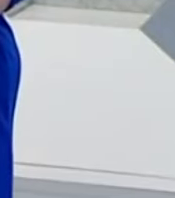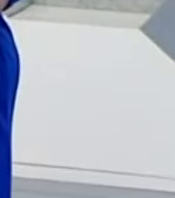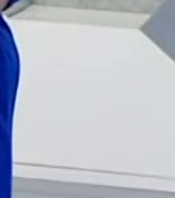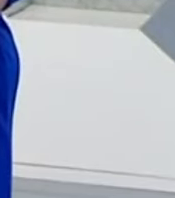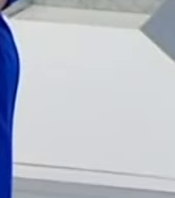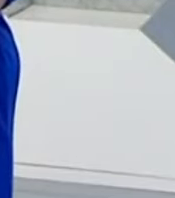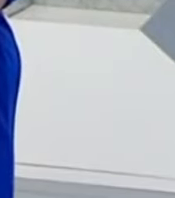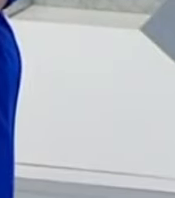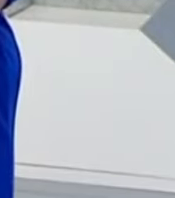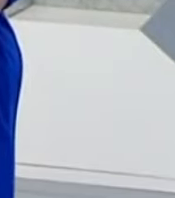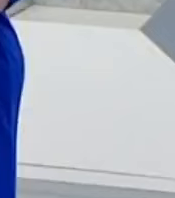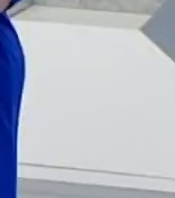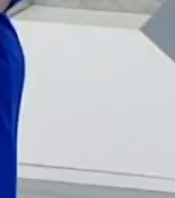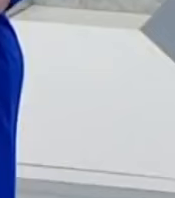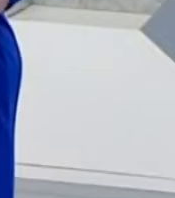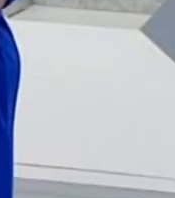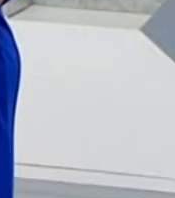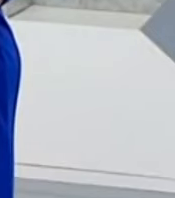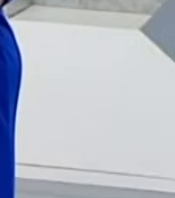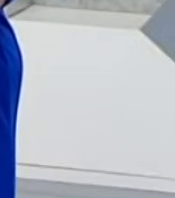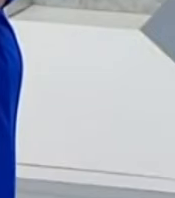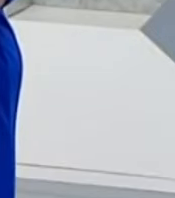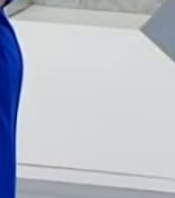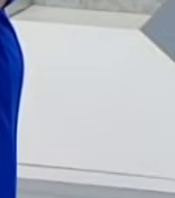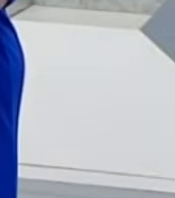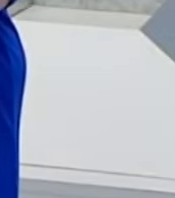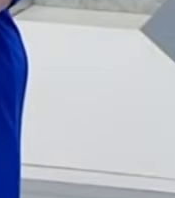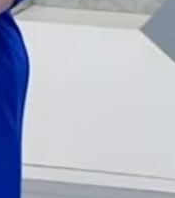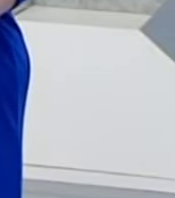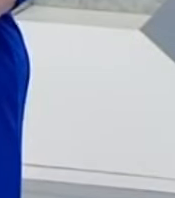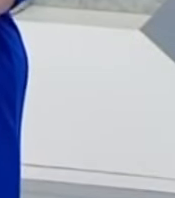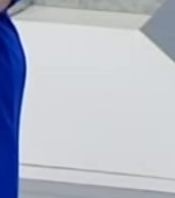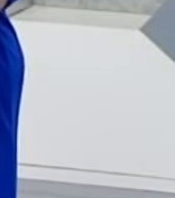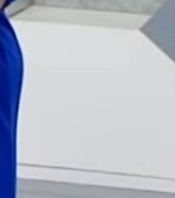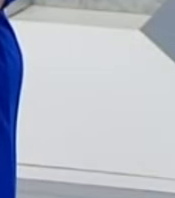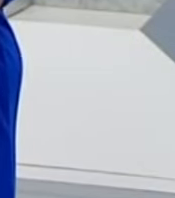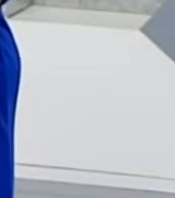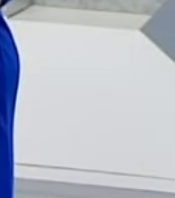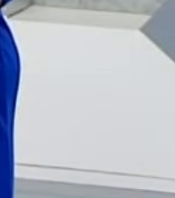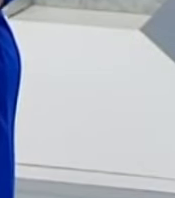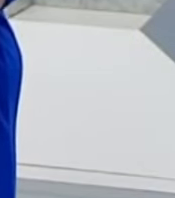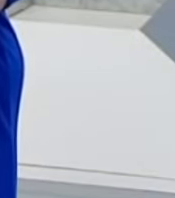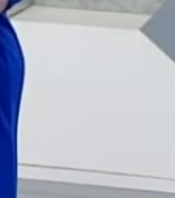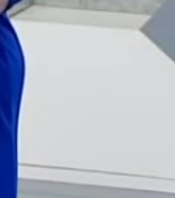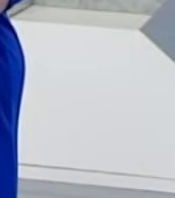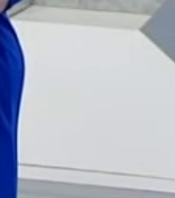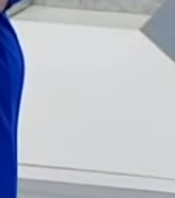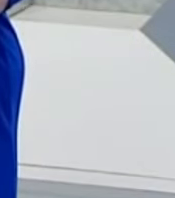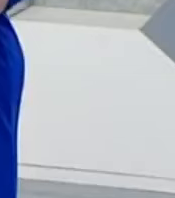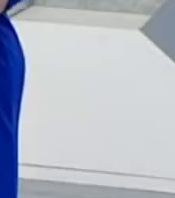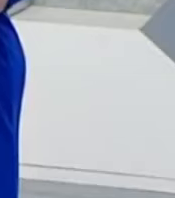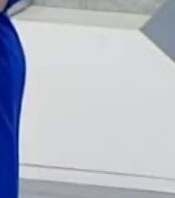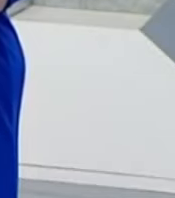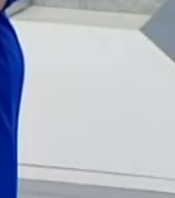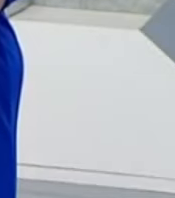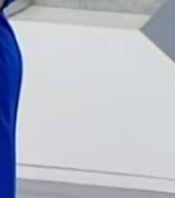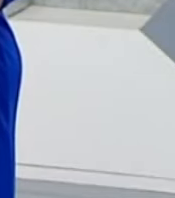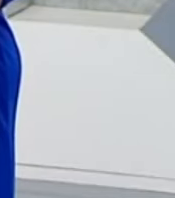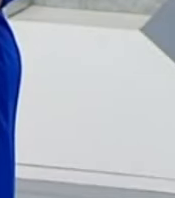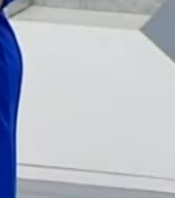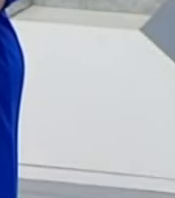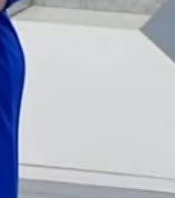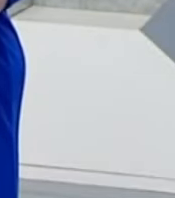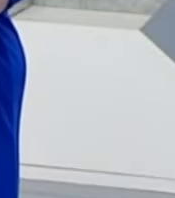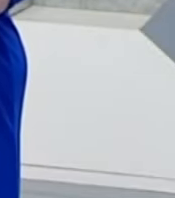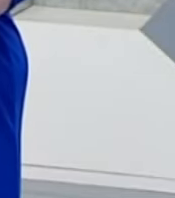Kapuso, para sa mga maiinit na balita, mag-subscribe sa GMA Integrated News sa YouTube. Sa mga kapuso naman abroad, subaybayan nyo kami sa